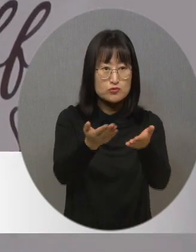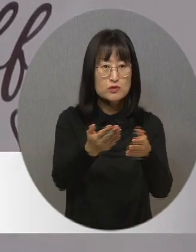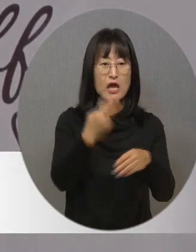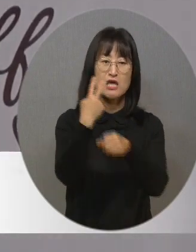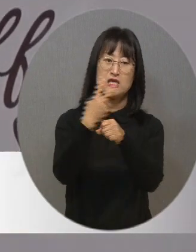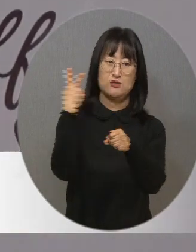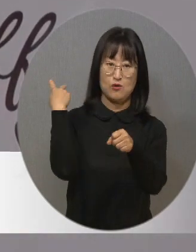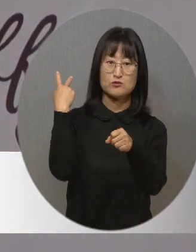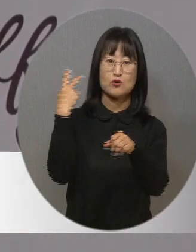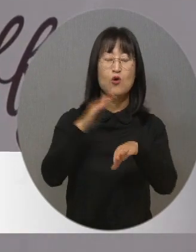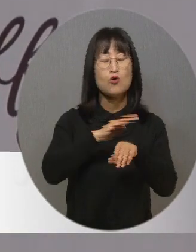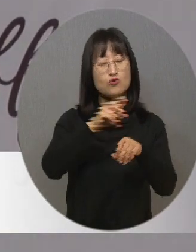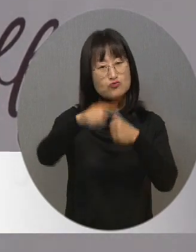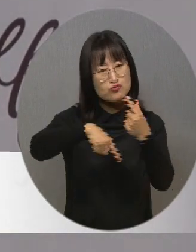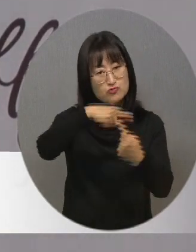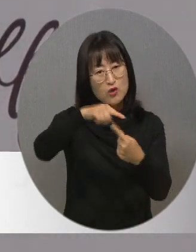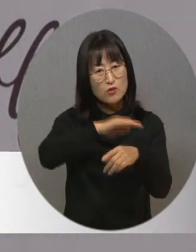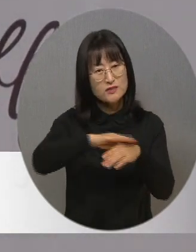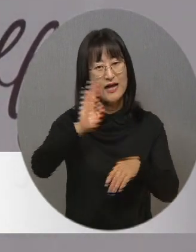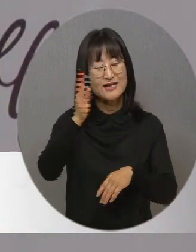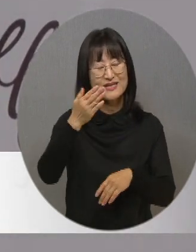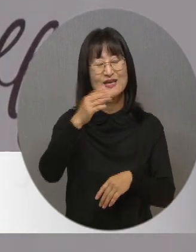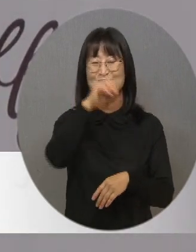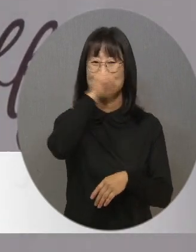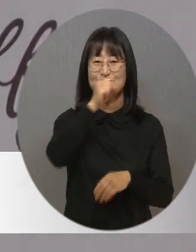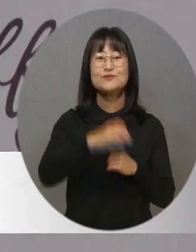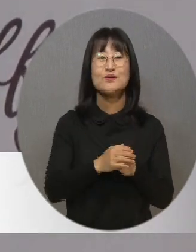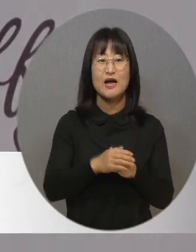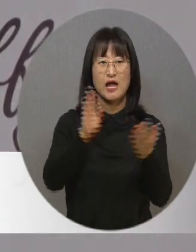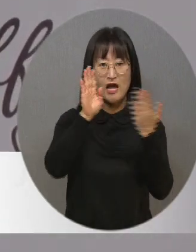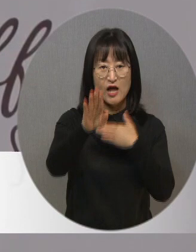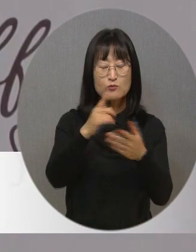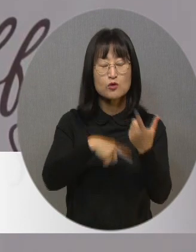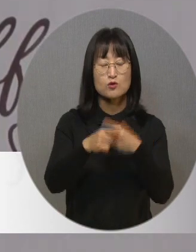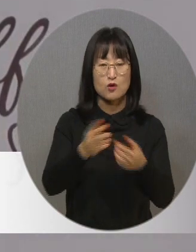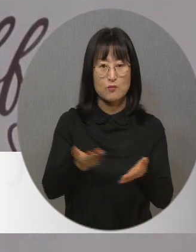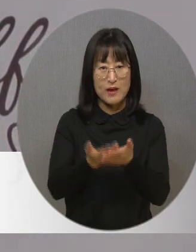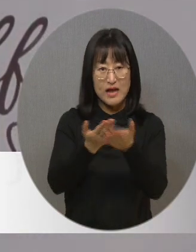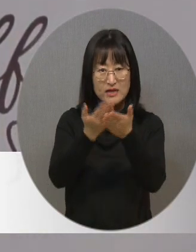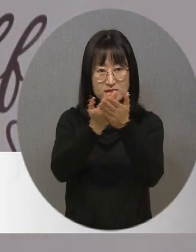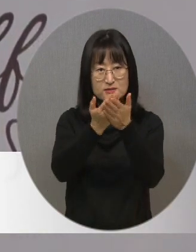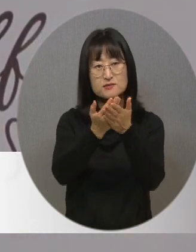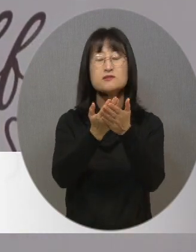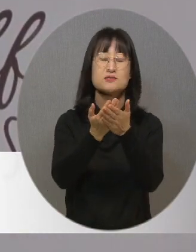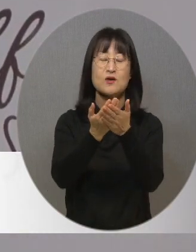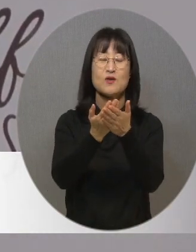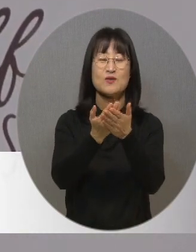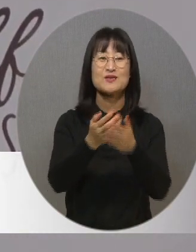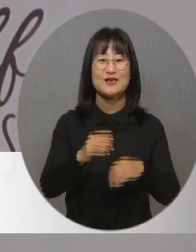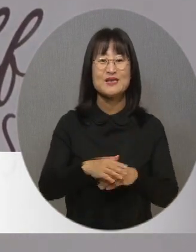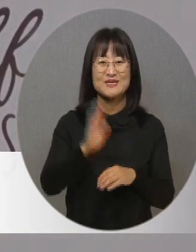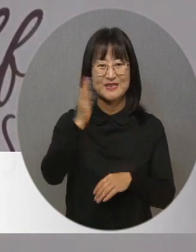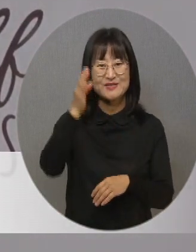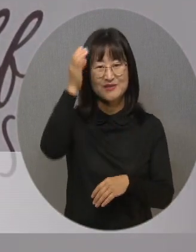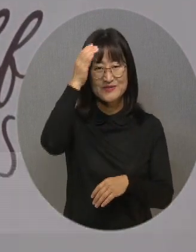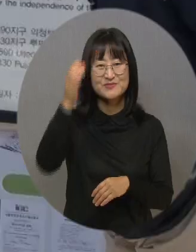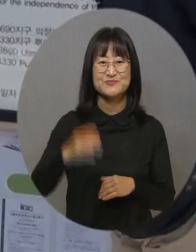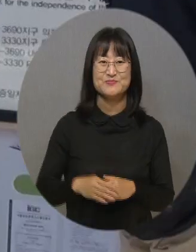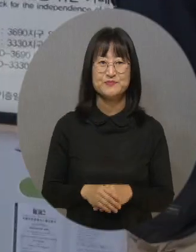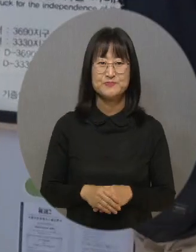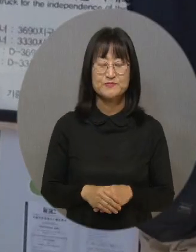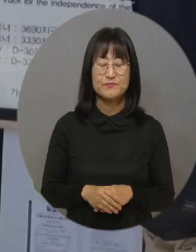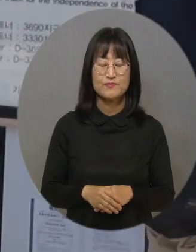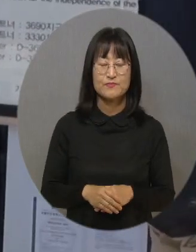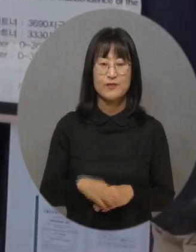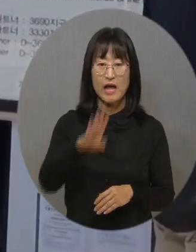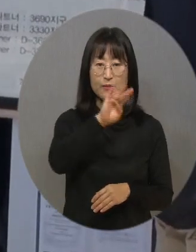잘 운영되고 있어서 너무 좋은 것 같습니다. 앞으로도 좀 더 발전할 수 있는 솔비터가 됐으면 좋겠습니다. 감사합니다.